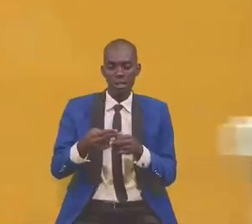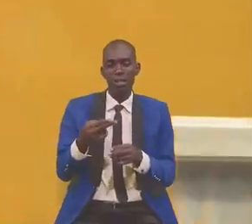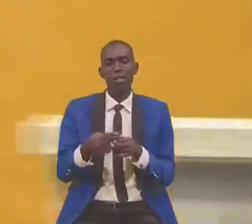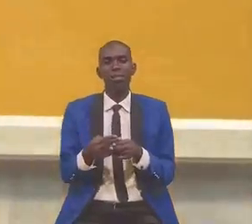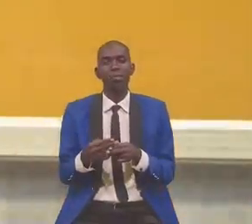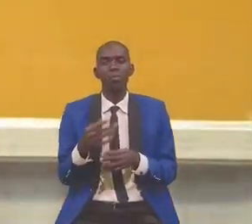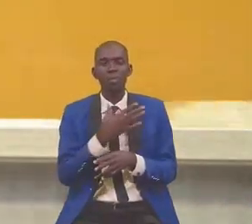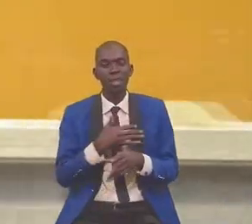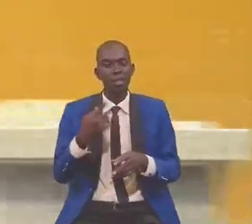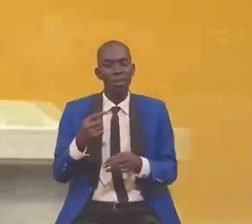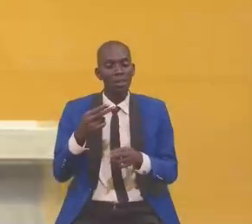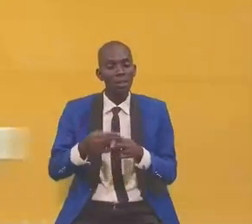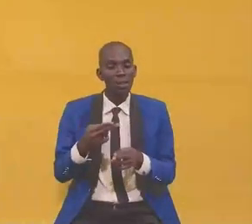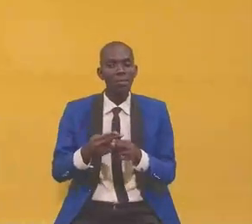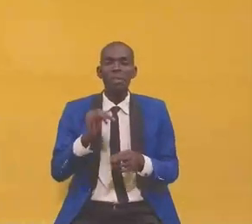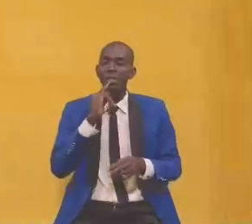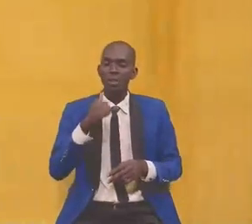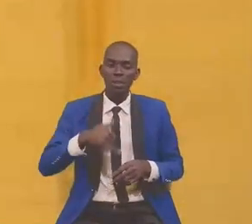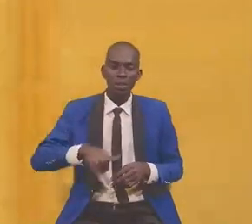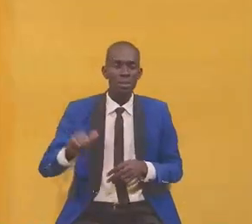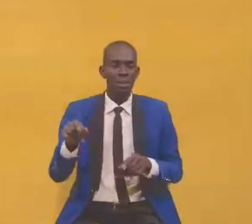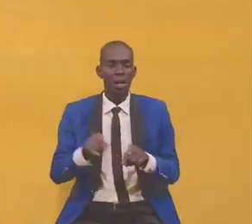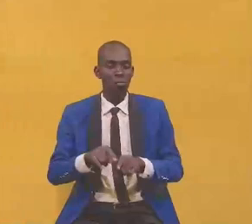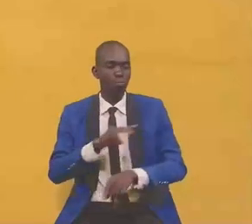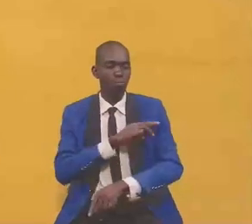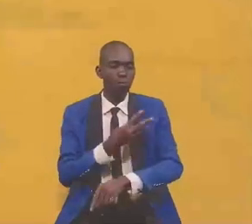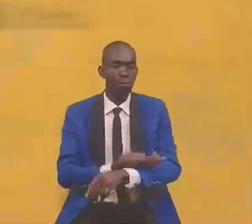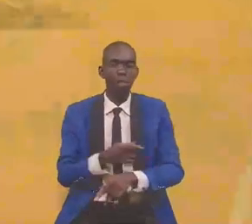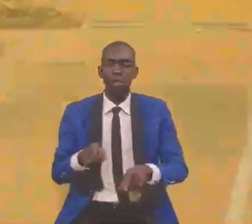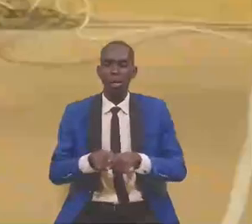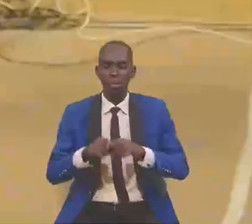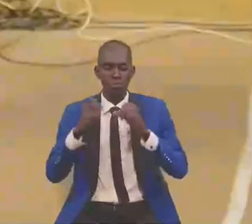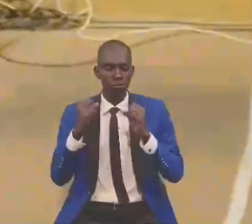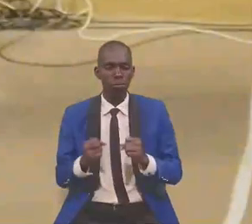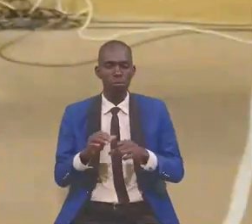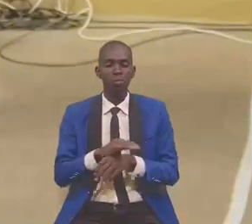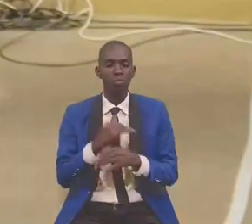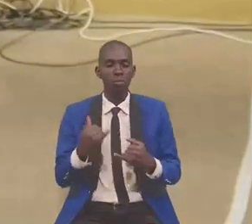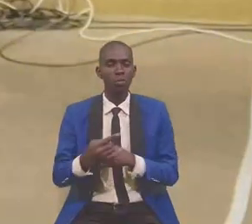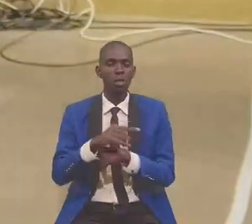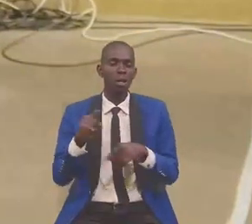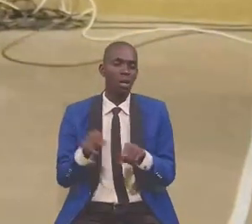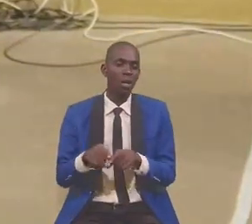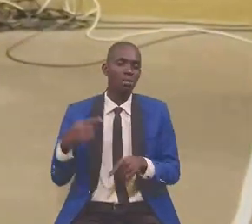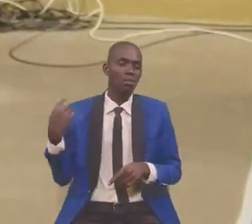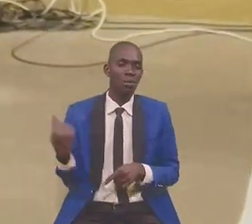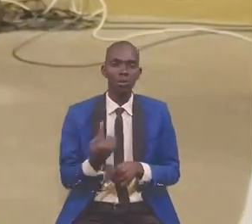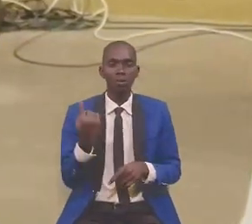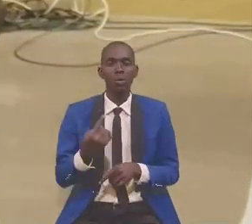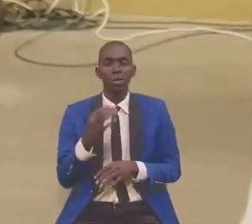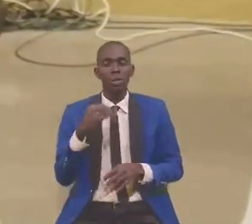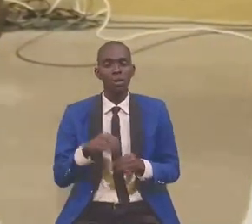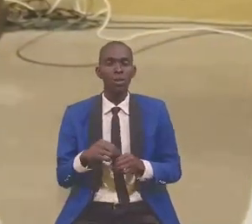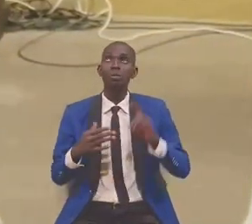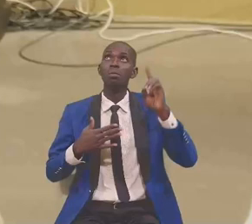Et le nom est toujours aussi puissant aujourd'hui que toujours. En mon nom, ils chasseront les